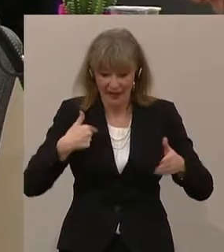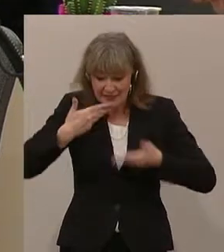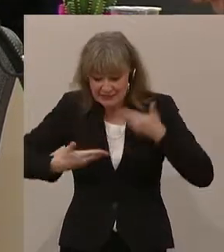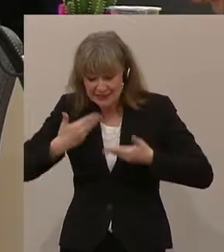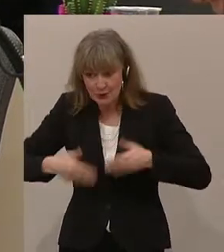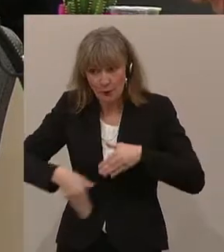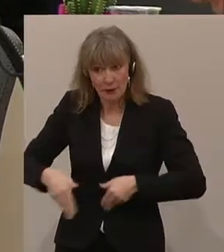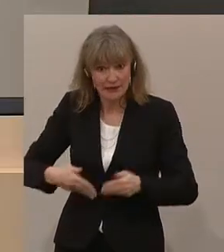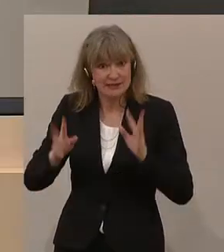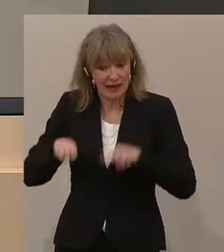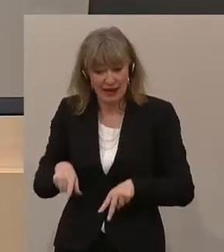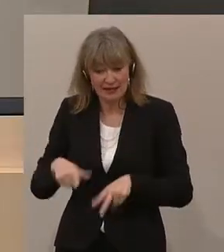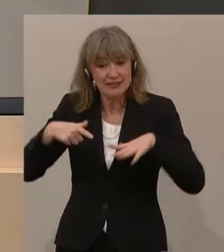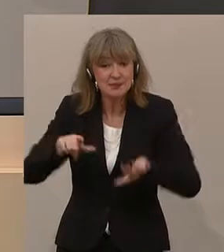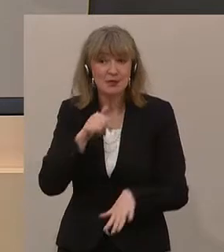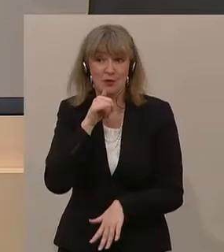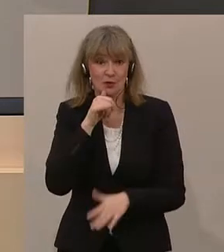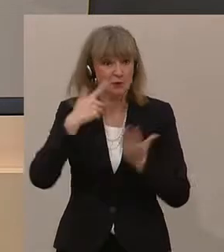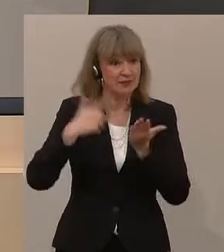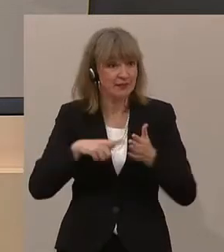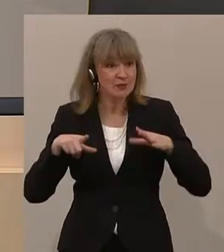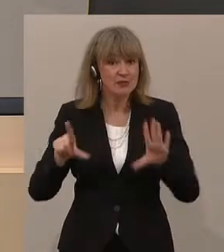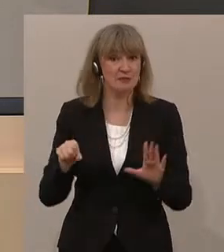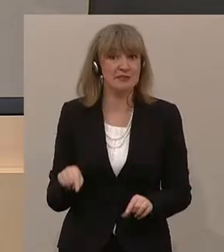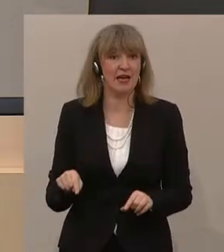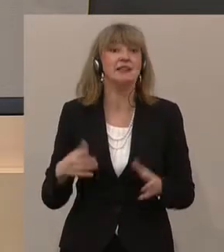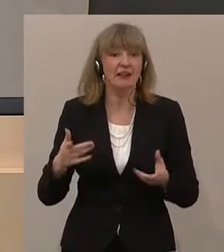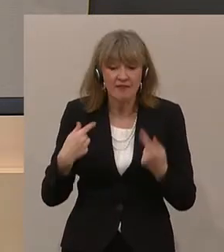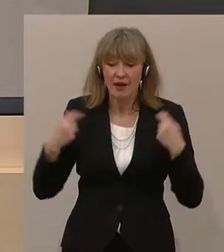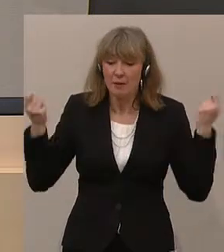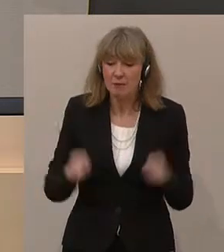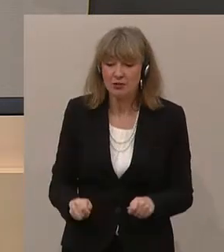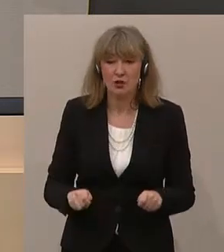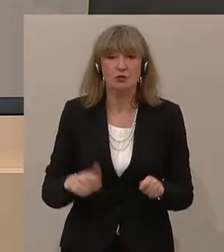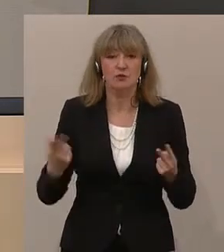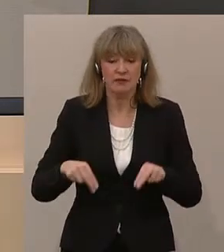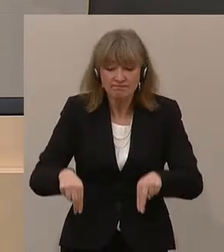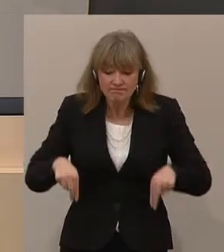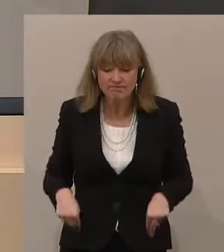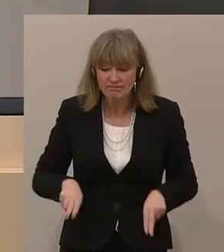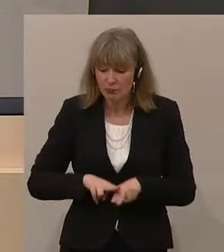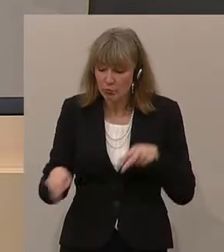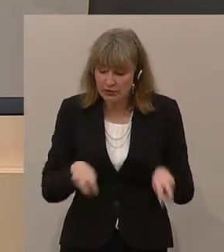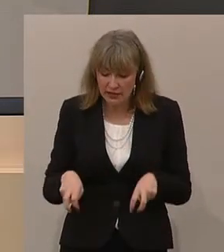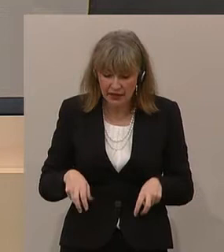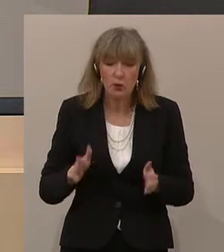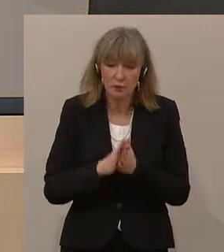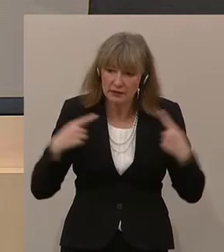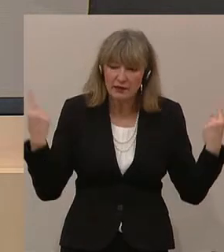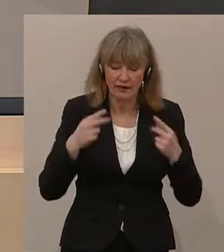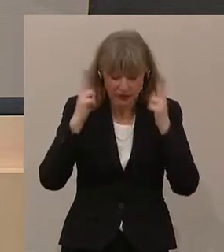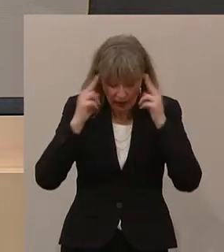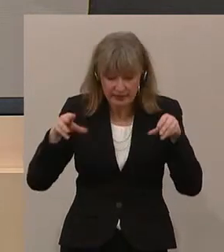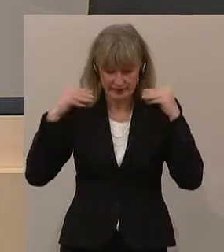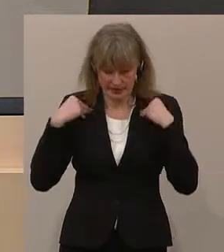des Ministerrates am 17. Oktober 2017 beschlossene Demission der Bundesregierung zur Kenntnis genommen